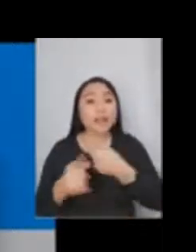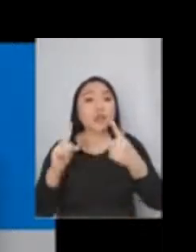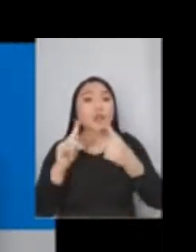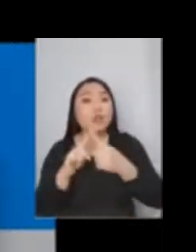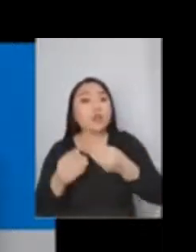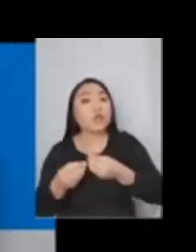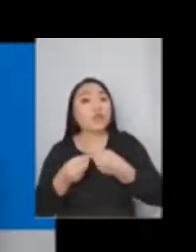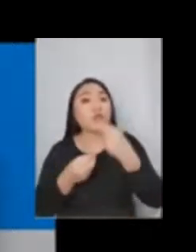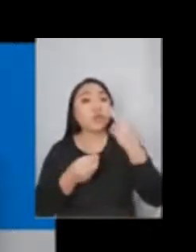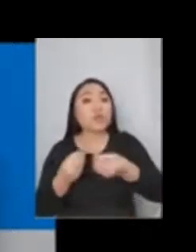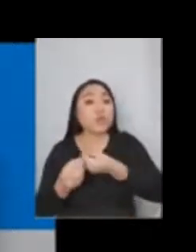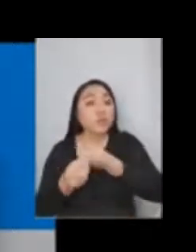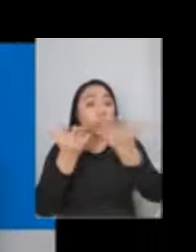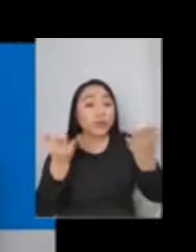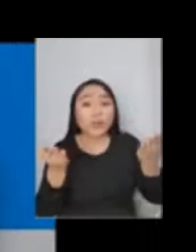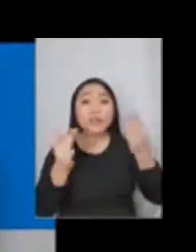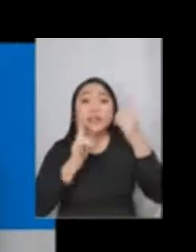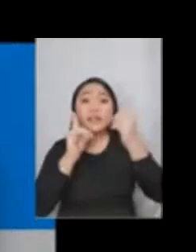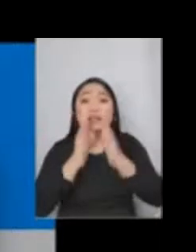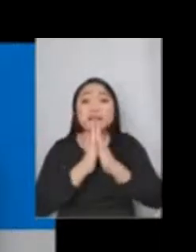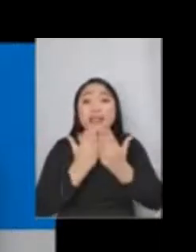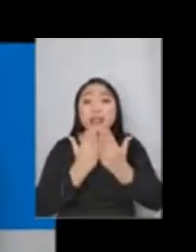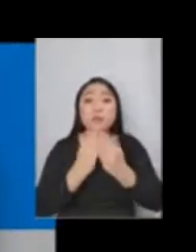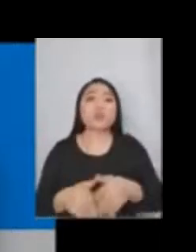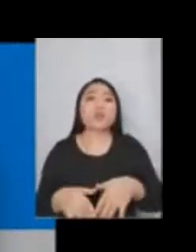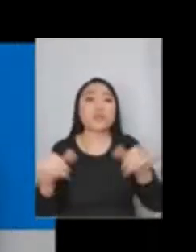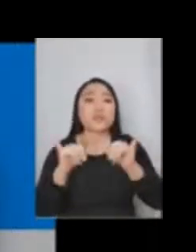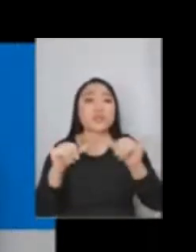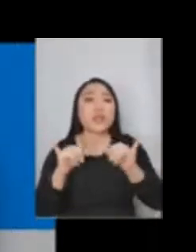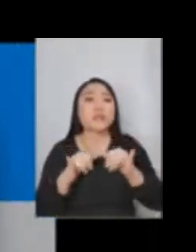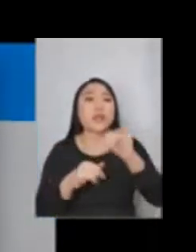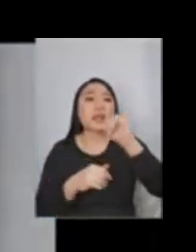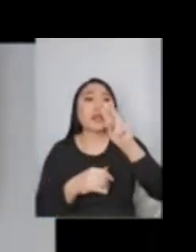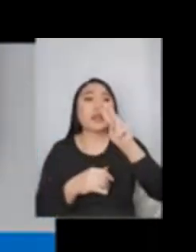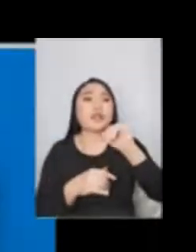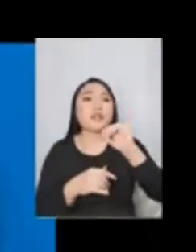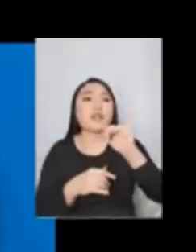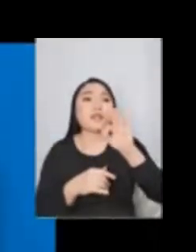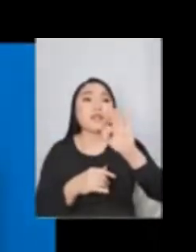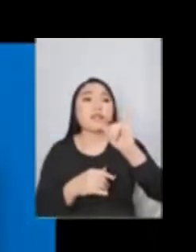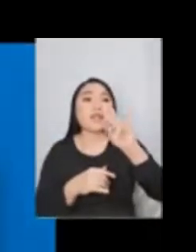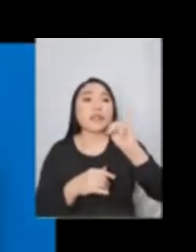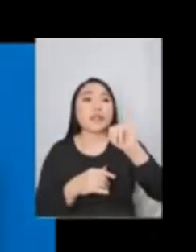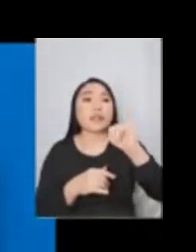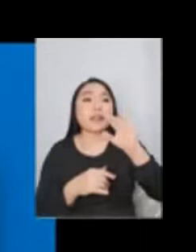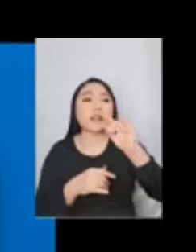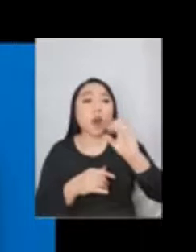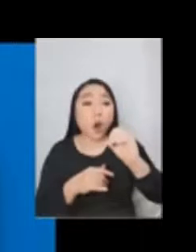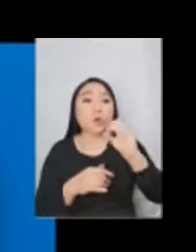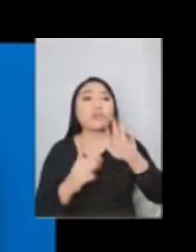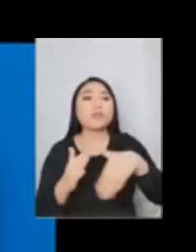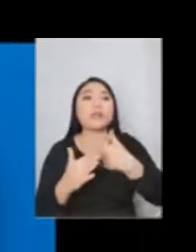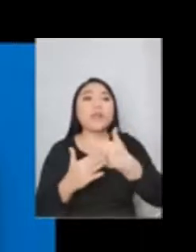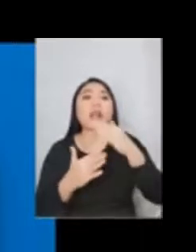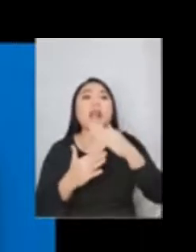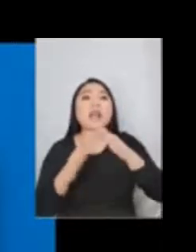Program, Telstra Foundation, and Enchanted Kingdom. So, ilan lang po sa mga deployment natin sa